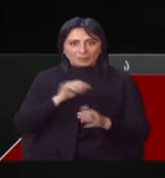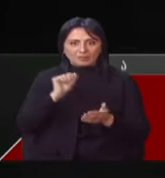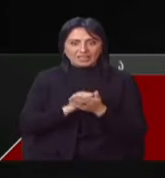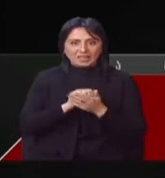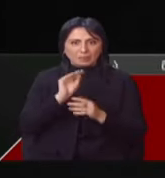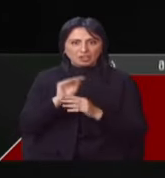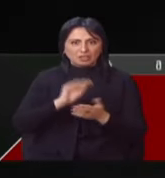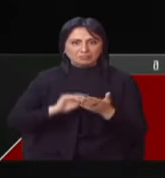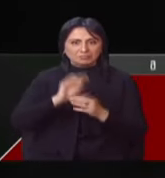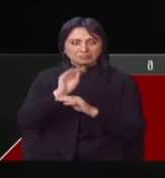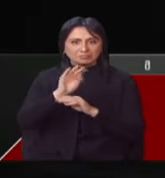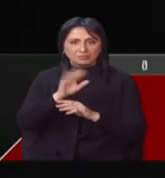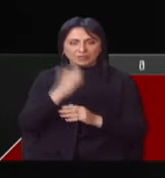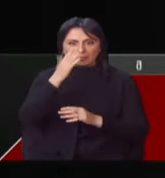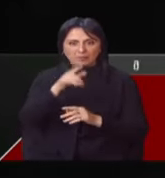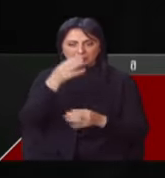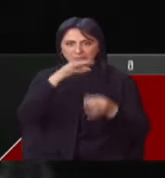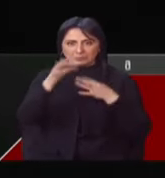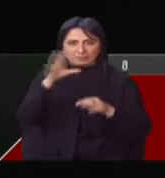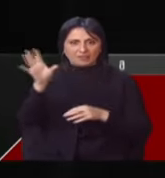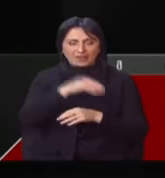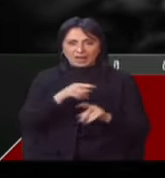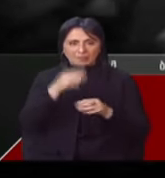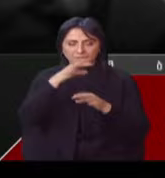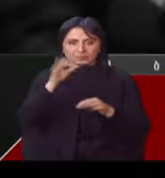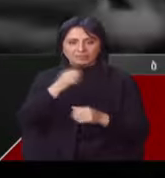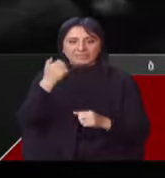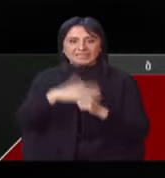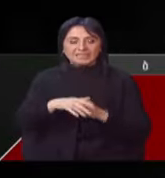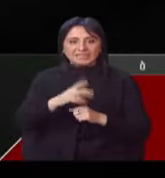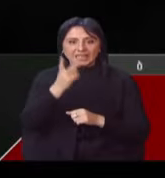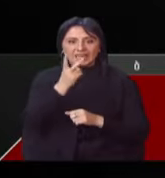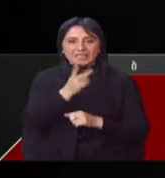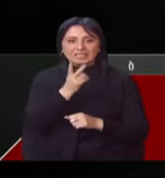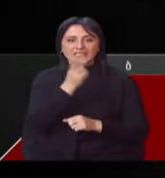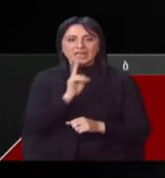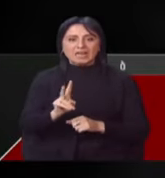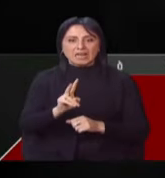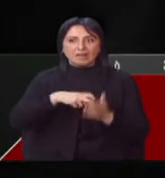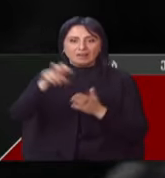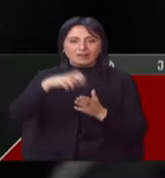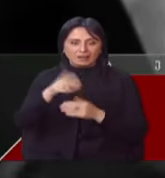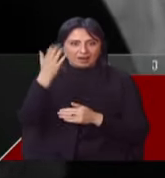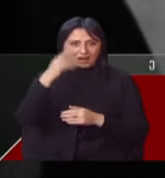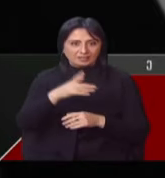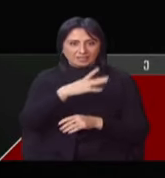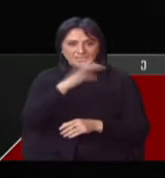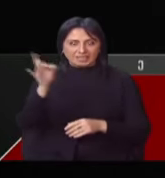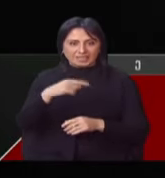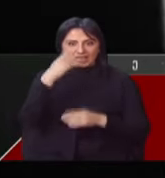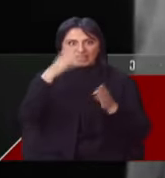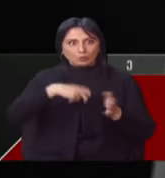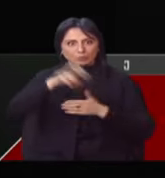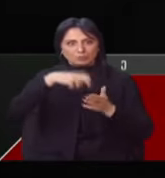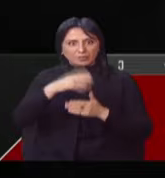დაიბეჭდა კრიტიკული სტატიები. ფილმს უწუნებდნენ ყველაფერს. ცენტრალურ კომიტეტში წერილებს გზავნიდნენ კოლექტიურად და